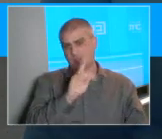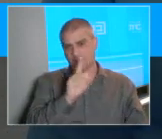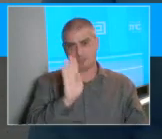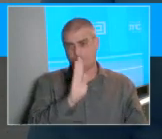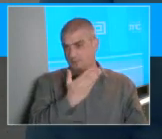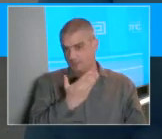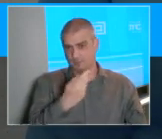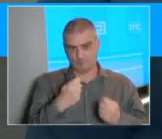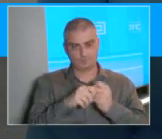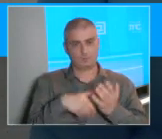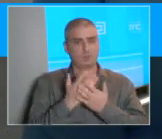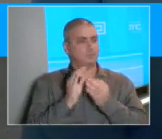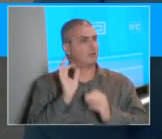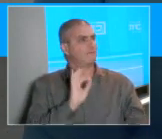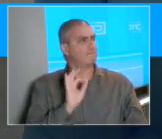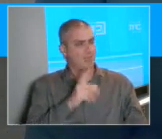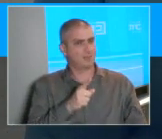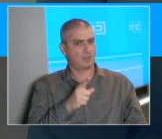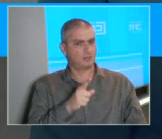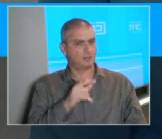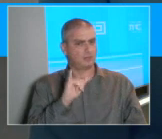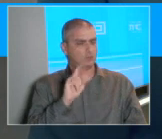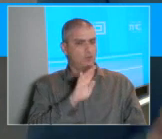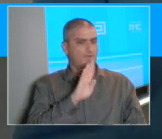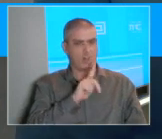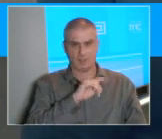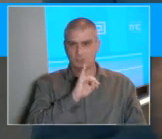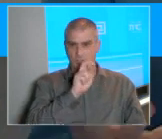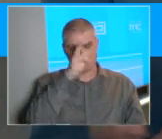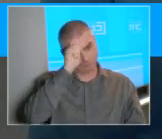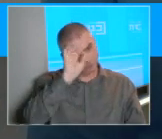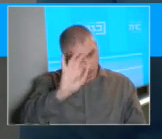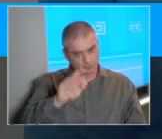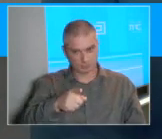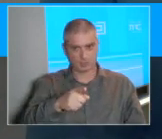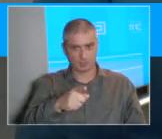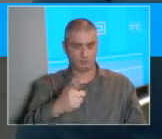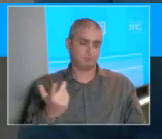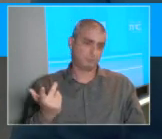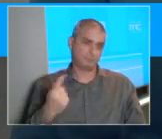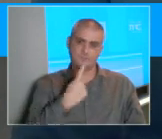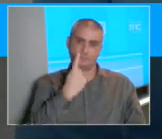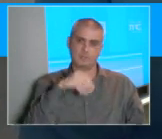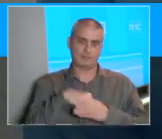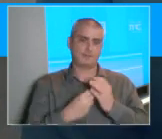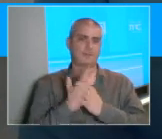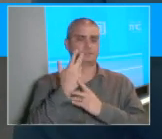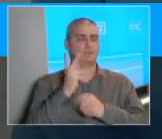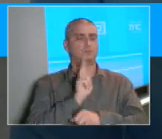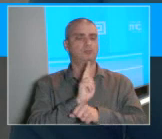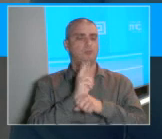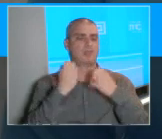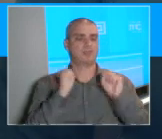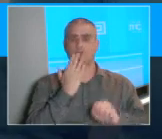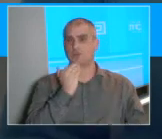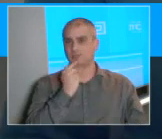בנימין נתניהו על ידי היועץ המשפטי לממשלה. ובכל זאת יובל יועז, בכובע שלך כאחד ממייסדי משמר